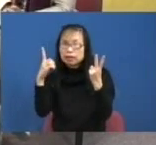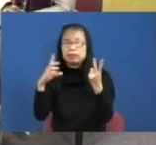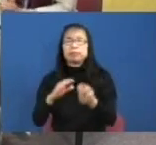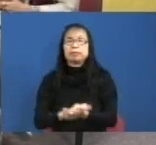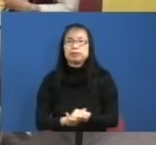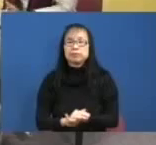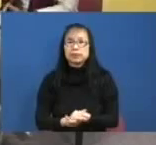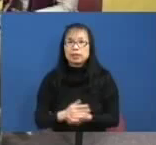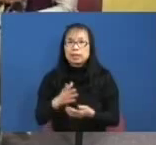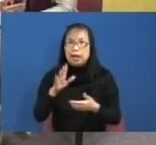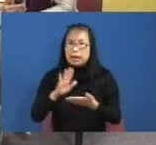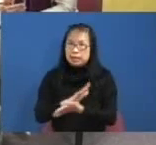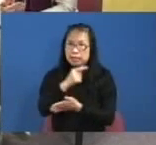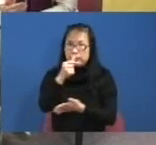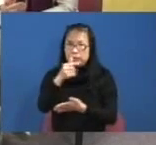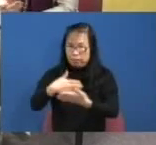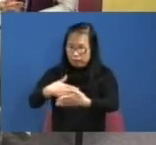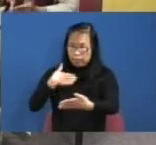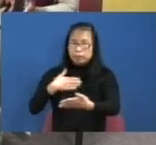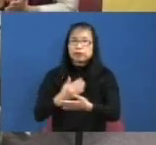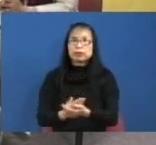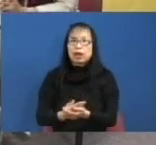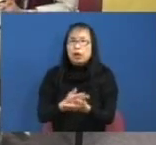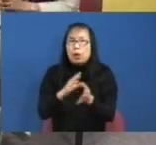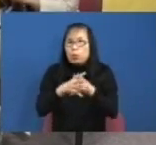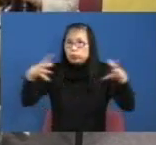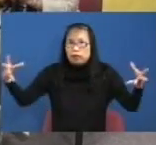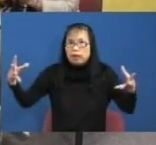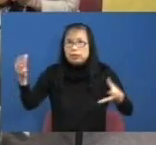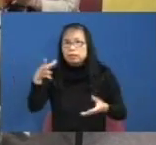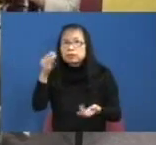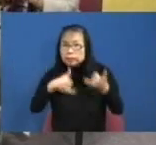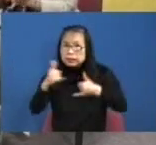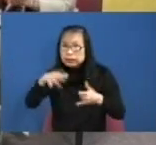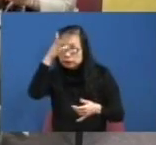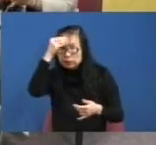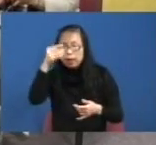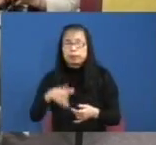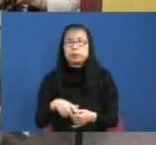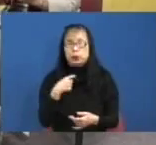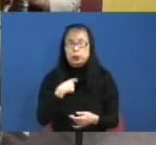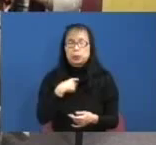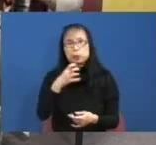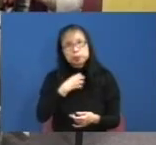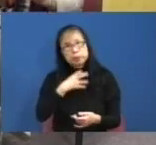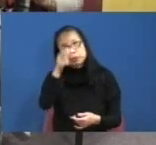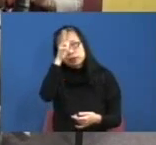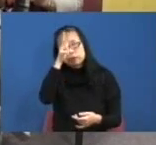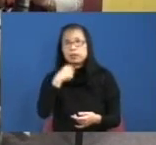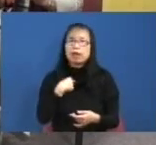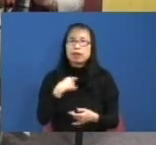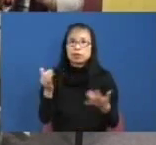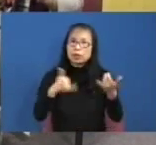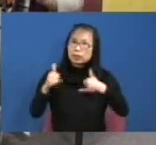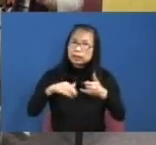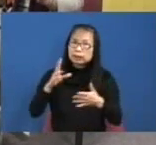2001年嘅，即係我哋十年前咁嘅大型演習，我亦都認為咧，即係政府對於一啲演習咧，